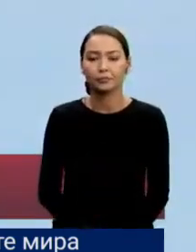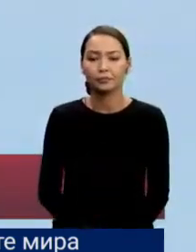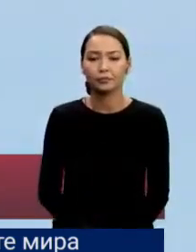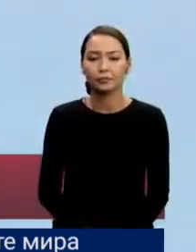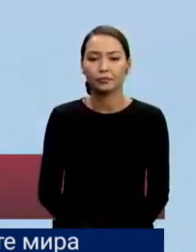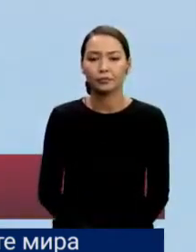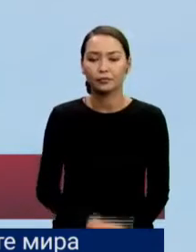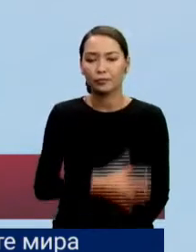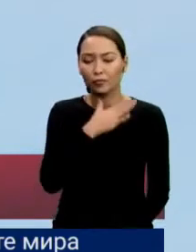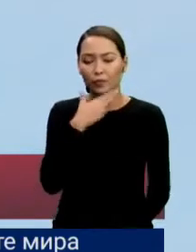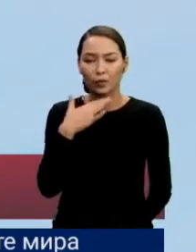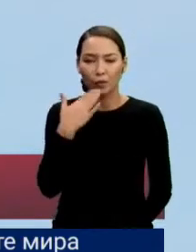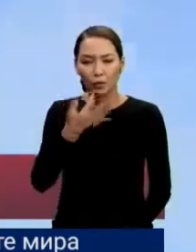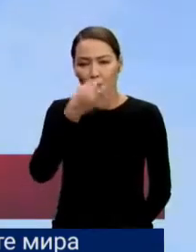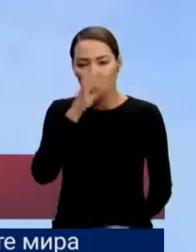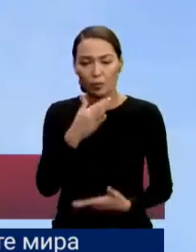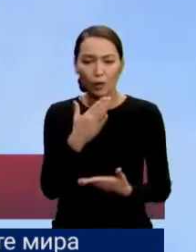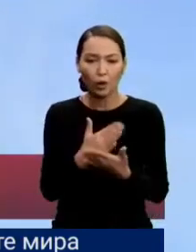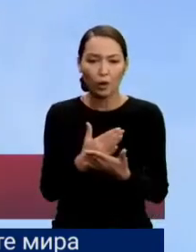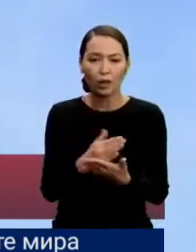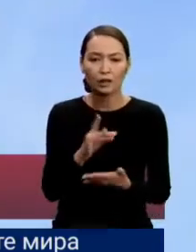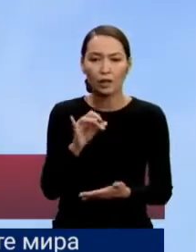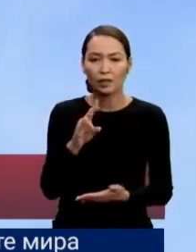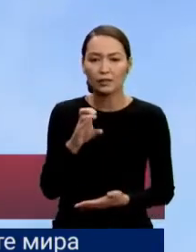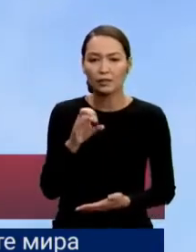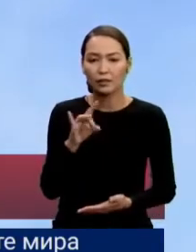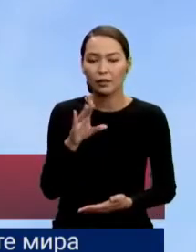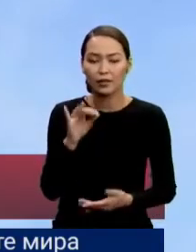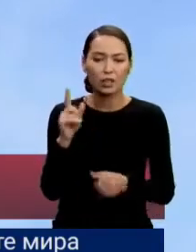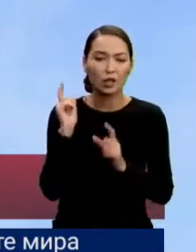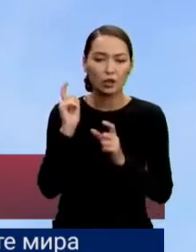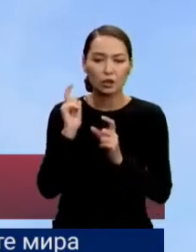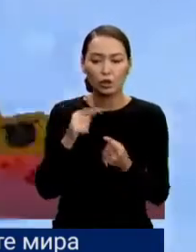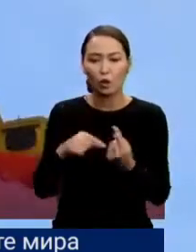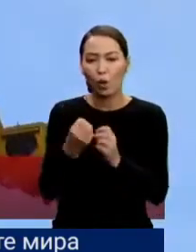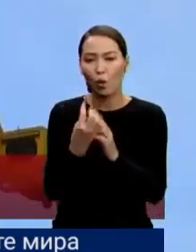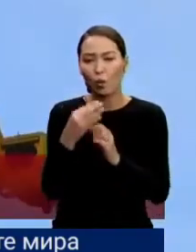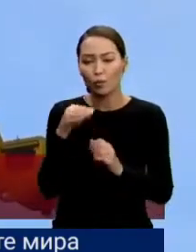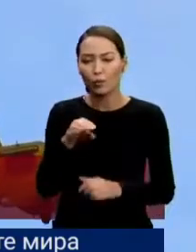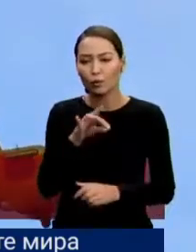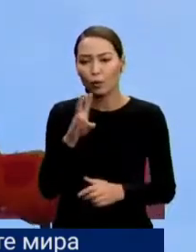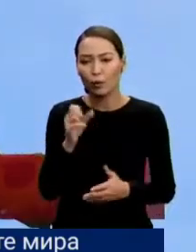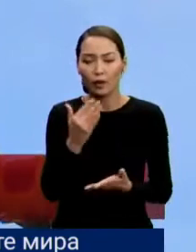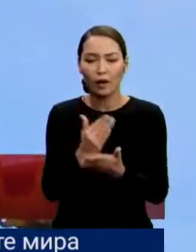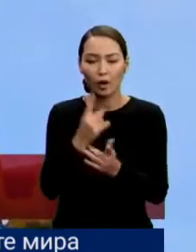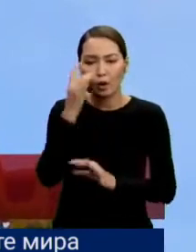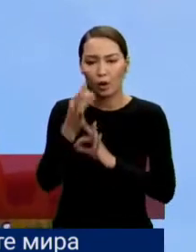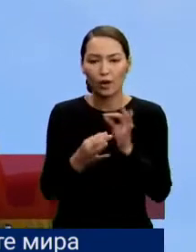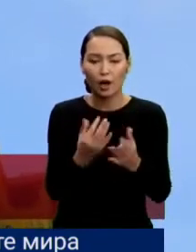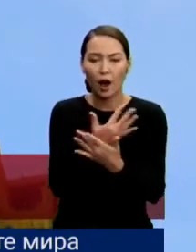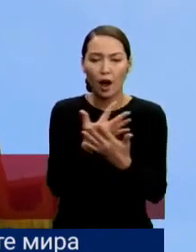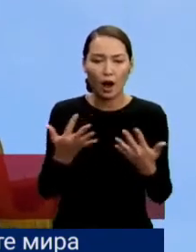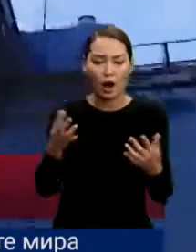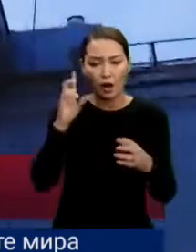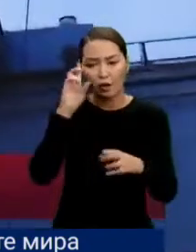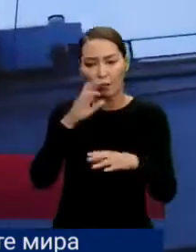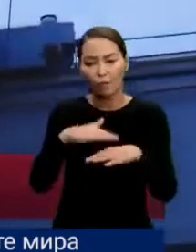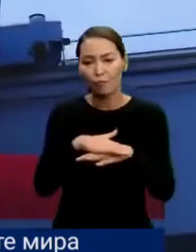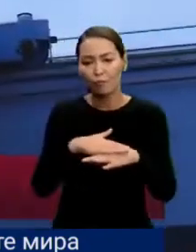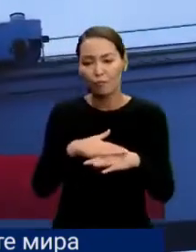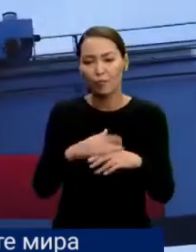Саласындағы көп жылдық тәжірибе кеден транссервистің бір күндік жүк айналымын 14 мың тоннаға жеткізді. Тәулігіне еліміздің әр қиырындағы